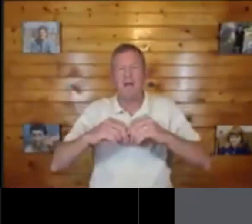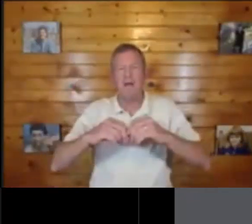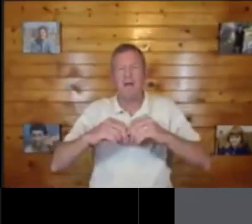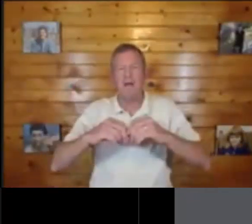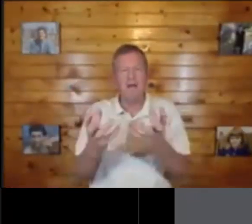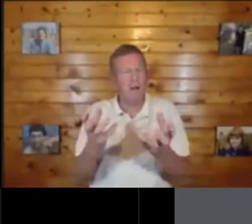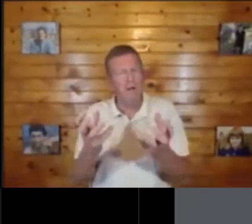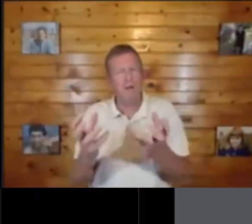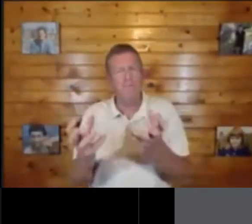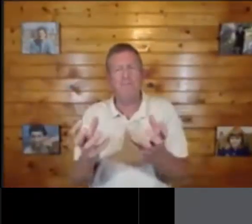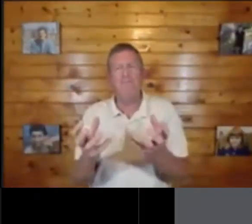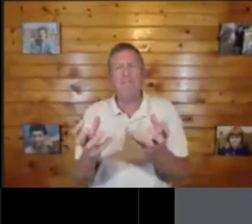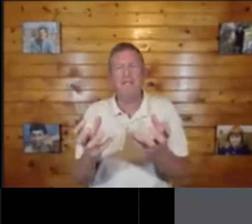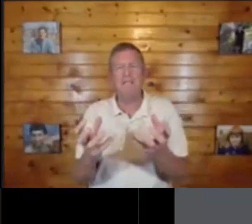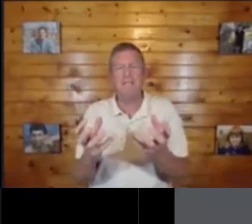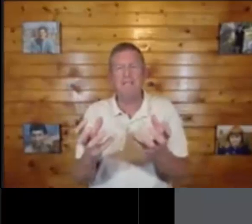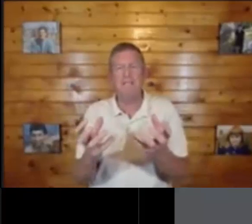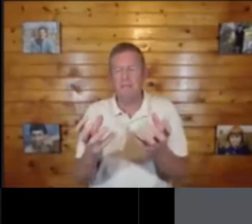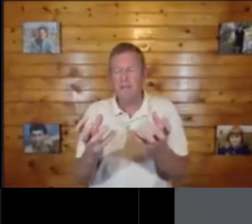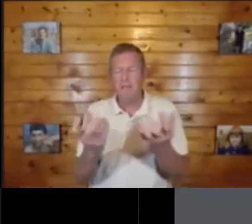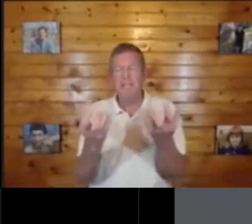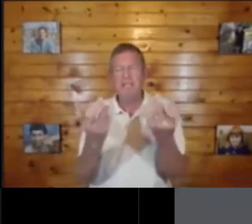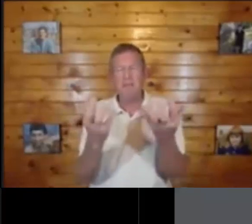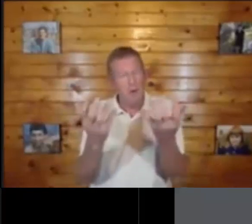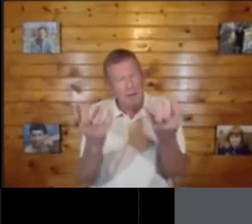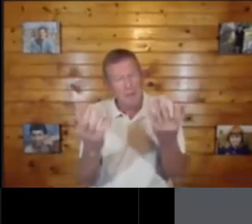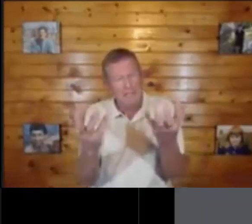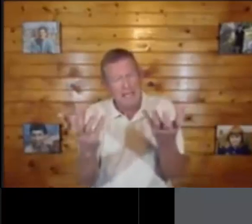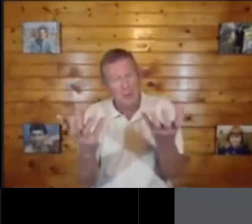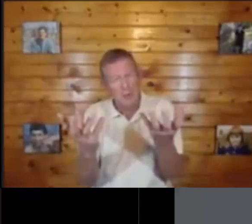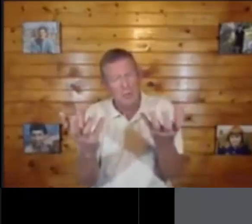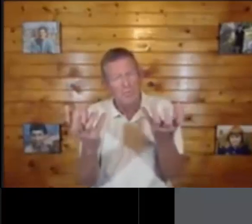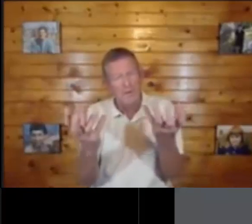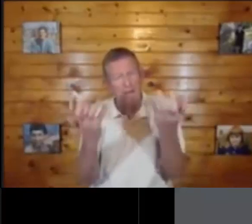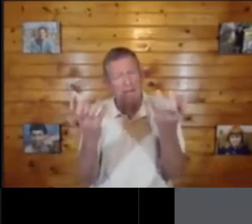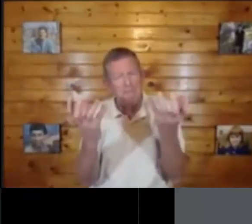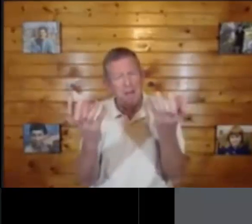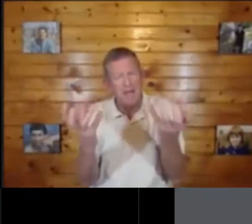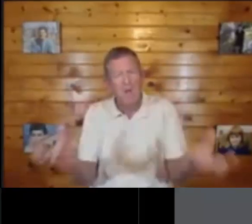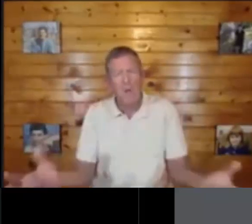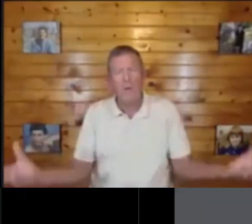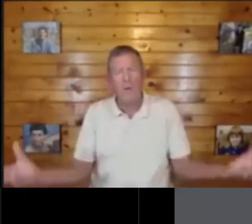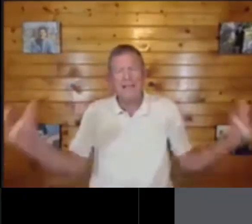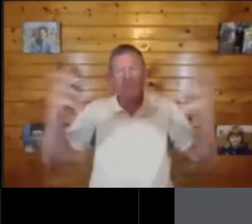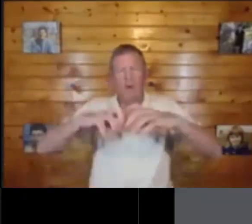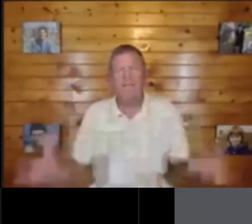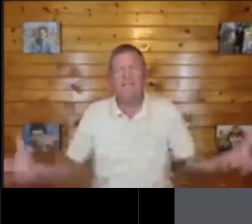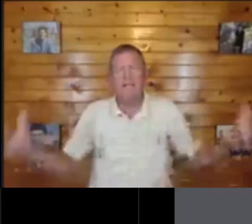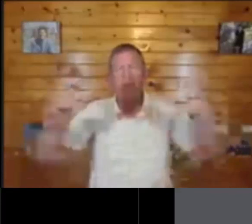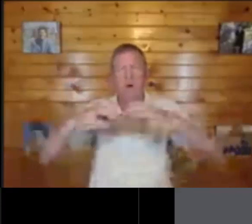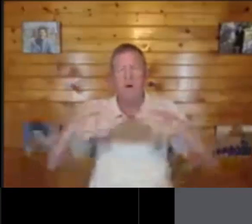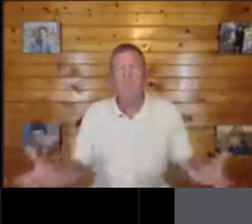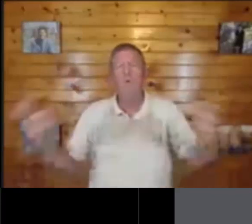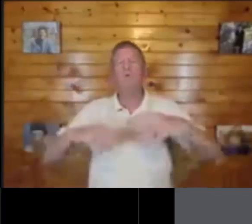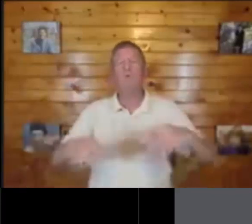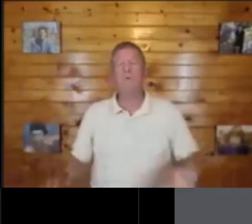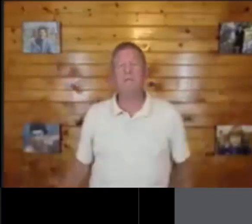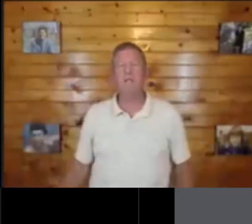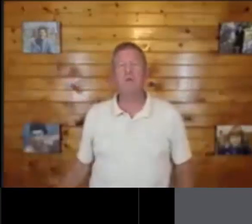faire. Faire, c'est encore un verbe difficile à saisir. Et l'idée, normalement, c'est quelque chose qu'on fait avec les mains, où on rassemble les éléments